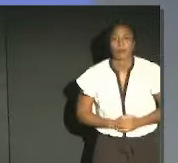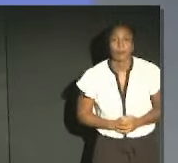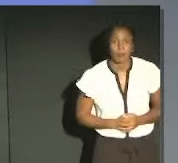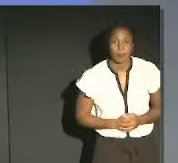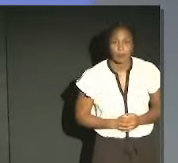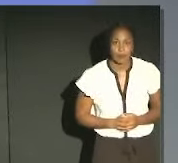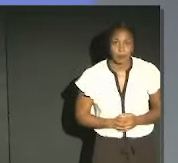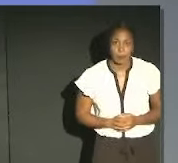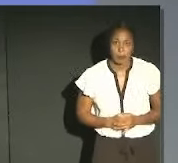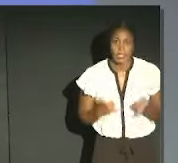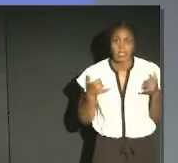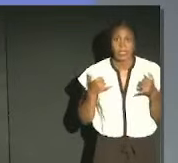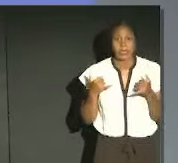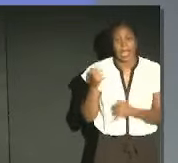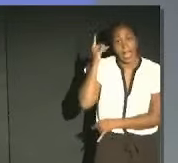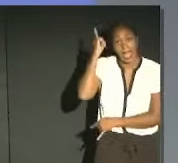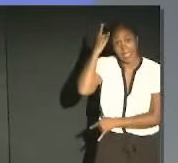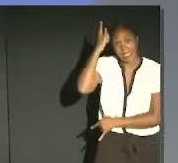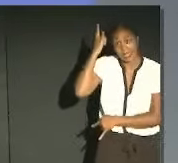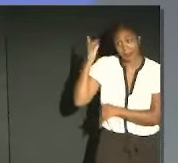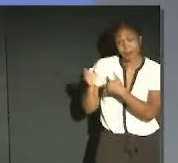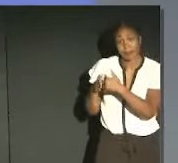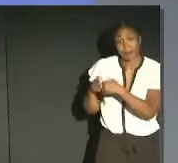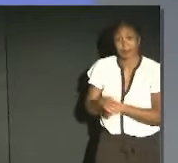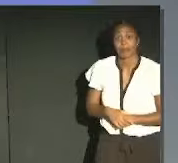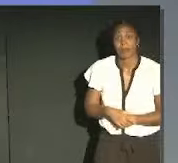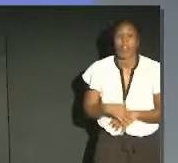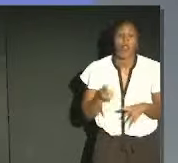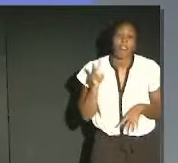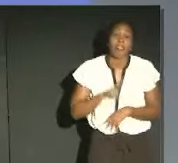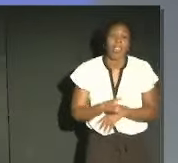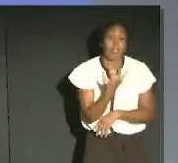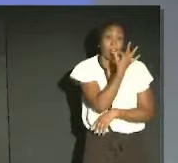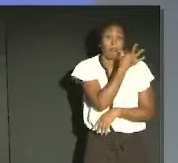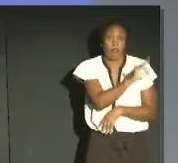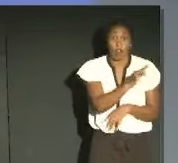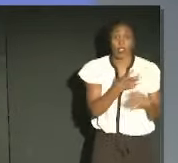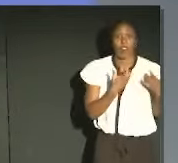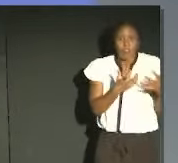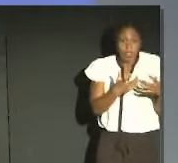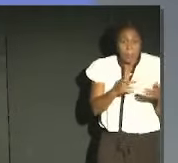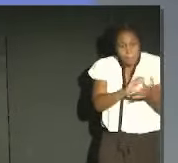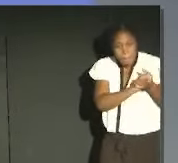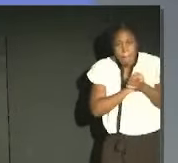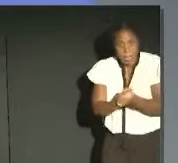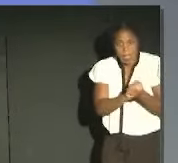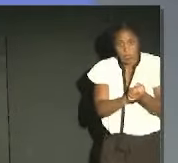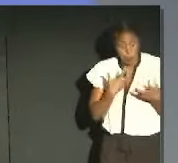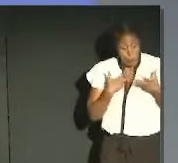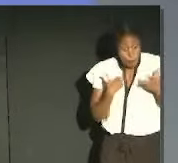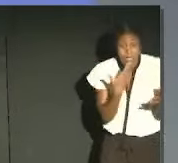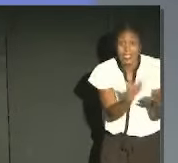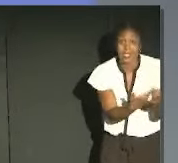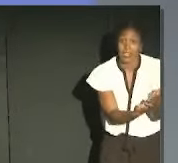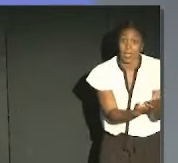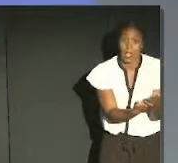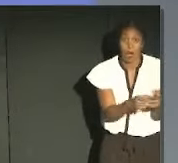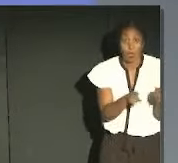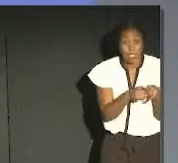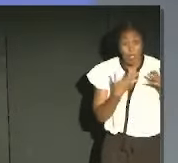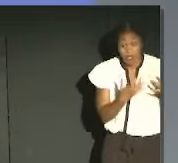sur ce qui se passe en Haïti parce que la France indépendante au service de la paix que nous souhaitons et celle qui aidera